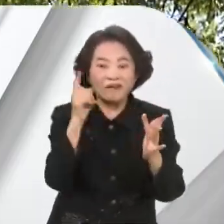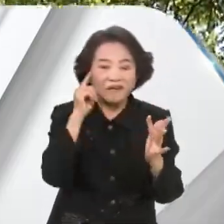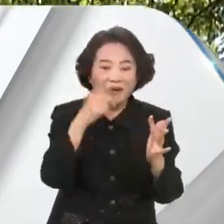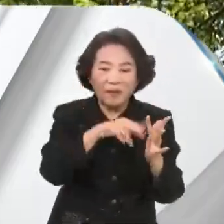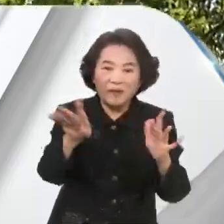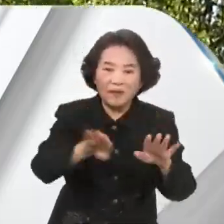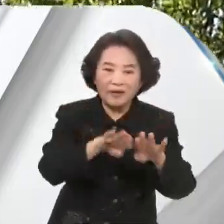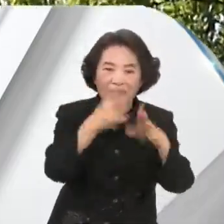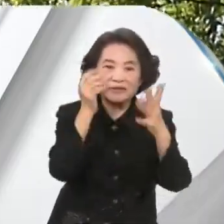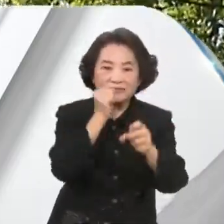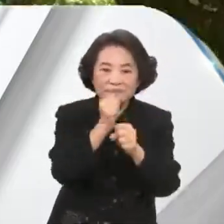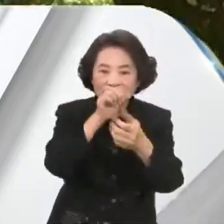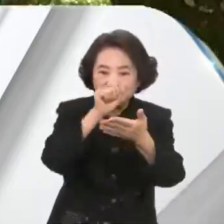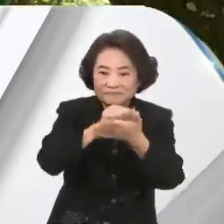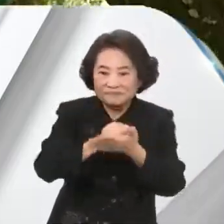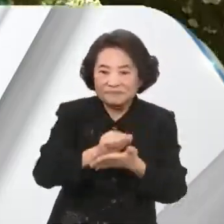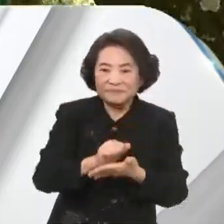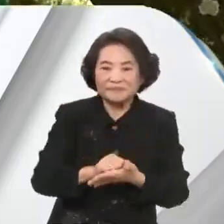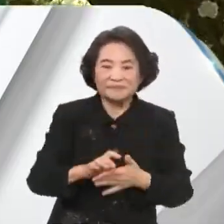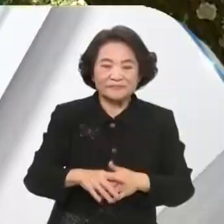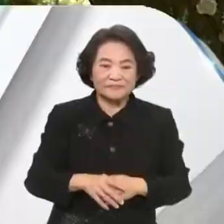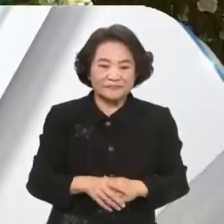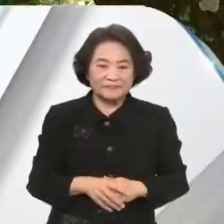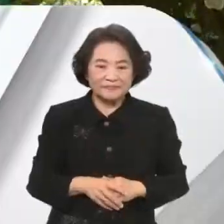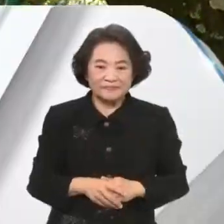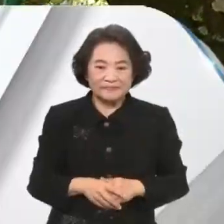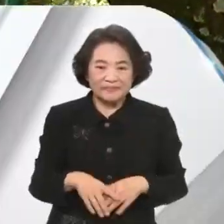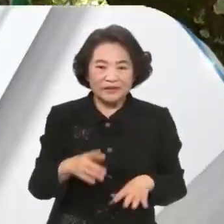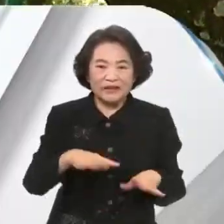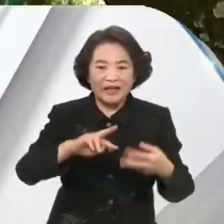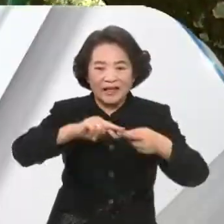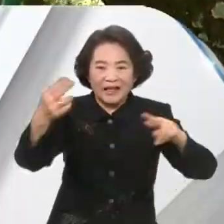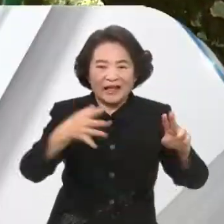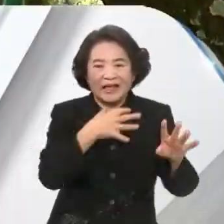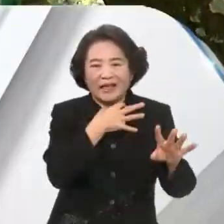就开始做事。 绳结卡到，